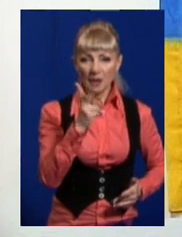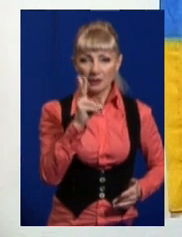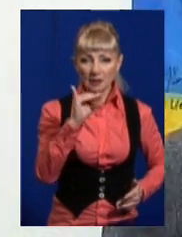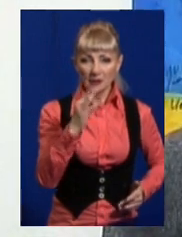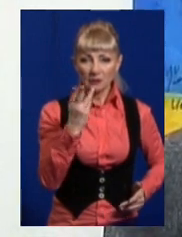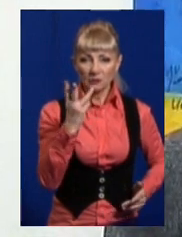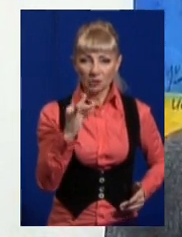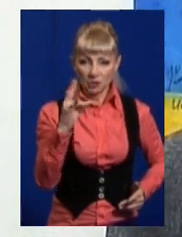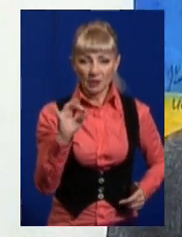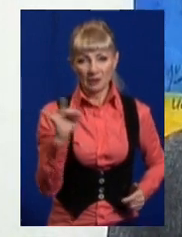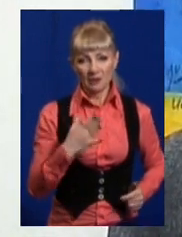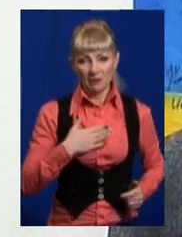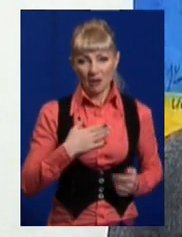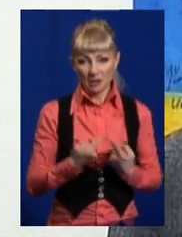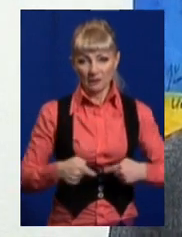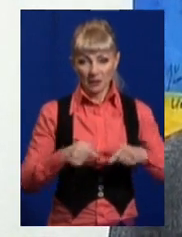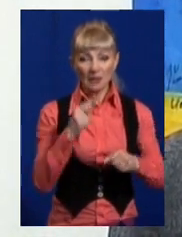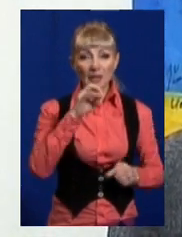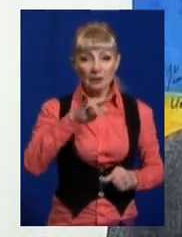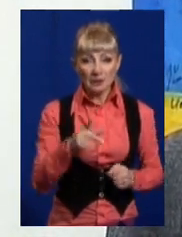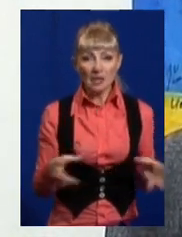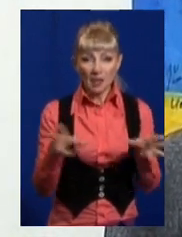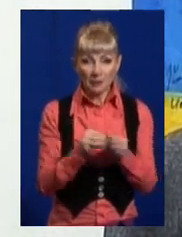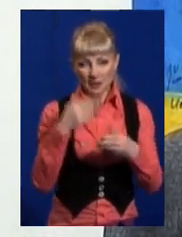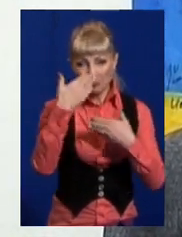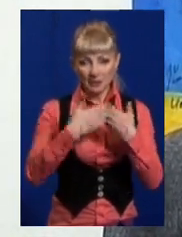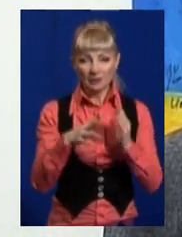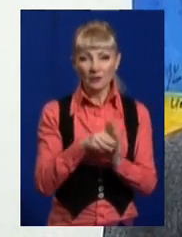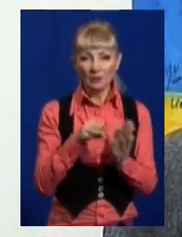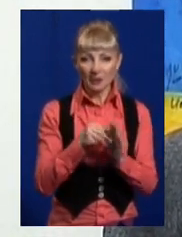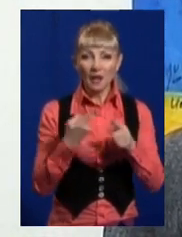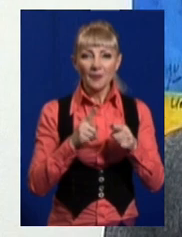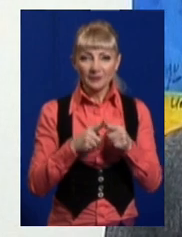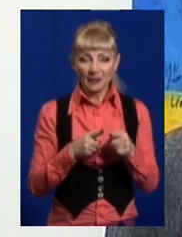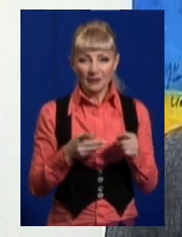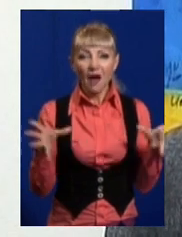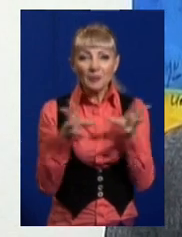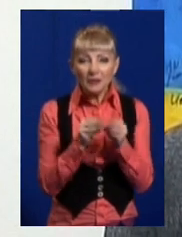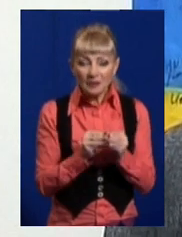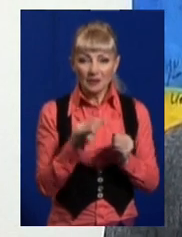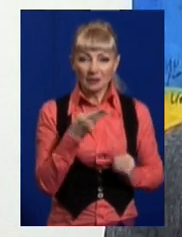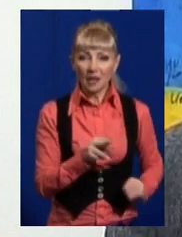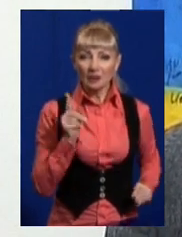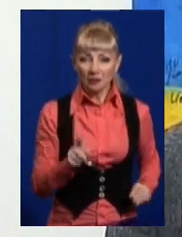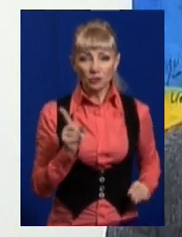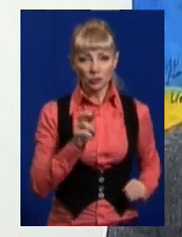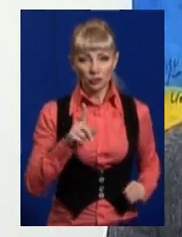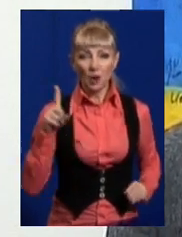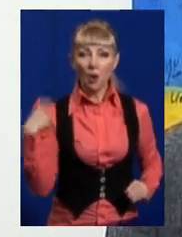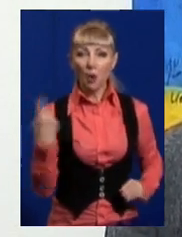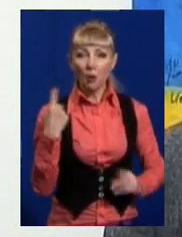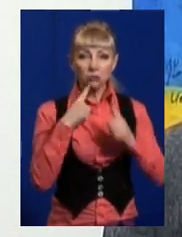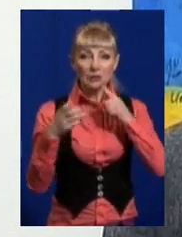власне, наша фракція. Ціль цього об'єднання передвиборча – це об'єднання для того, щоб обласна влада